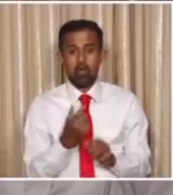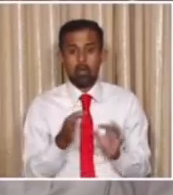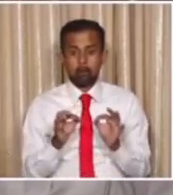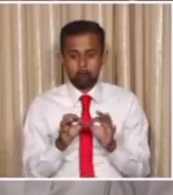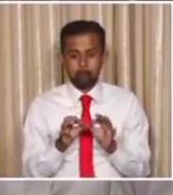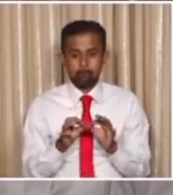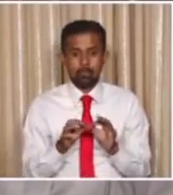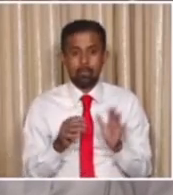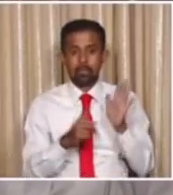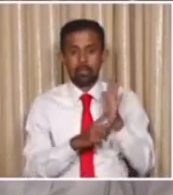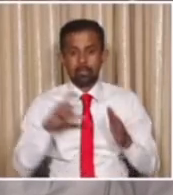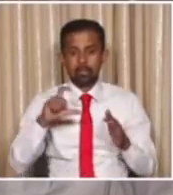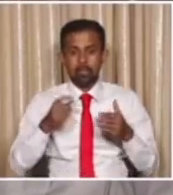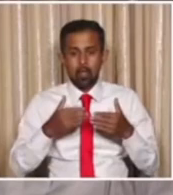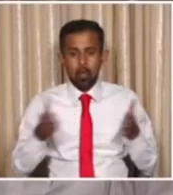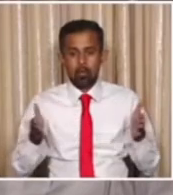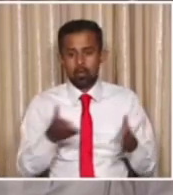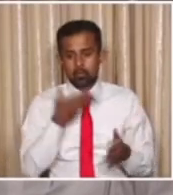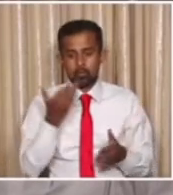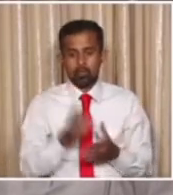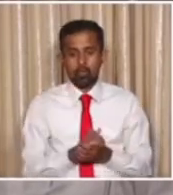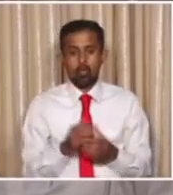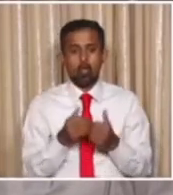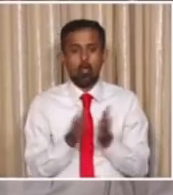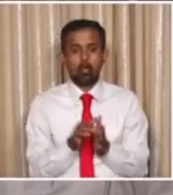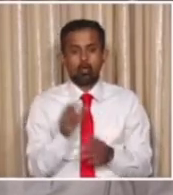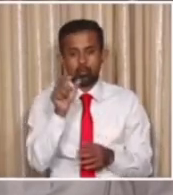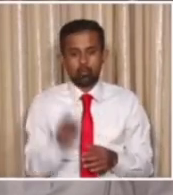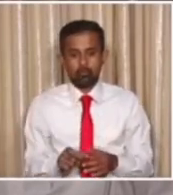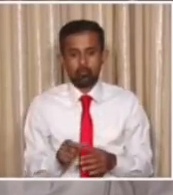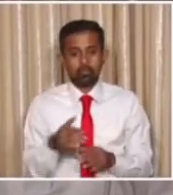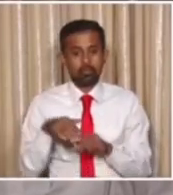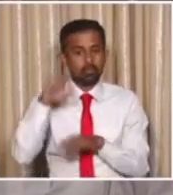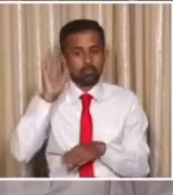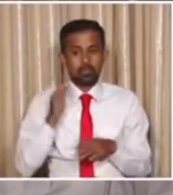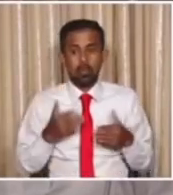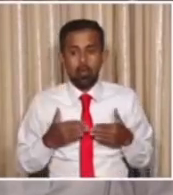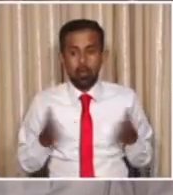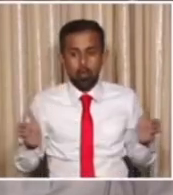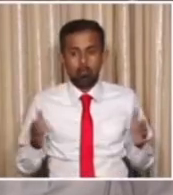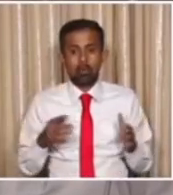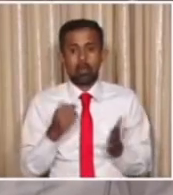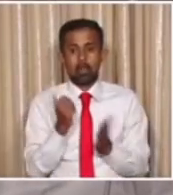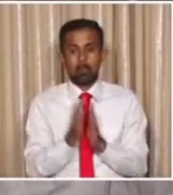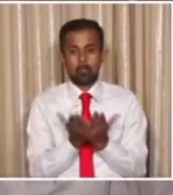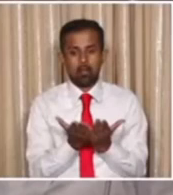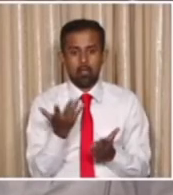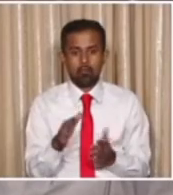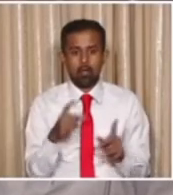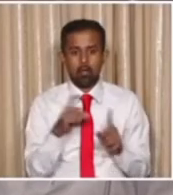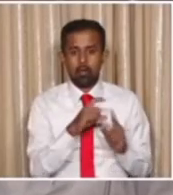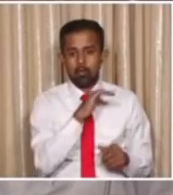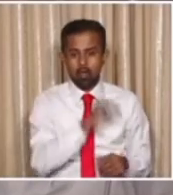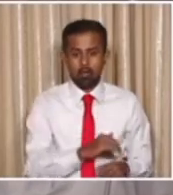දැන් අපිට LC එකක් ඕපන් කරන්න පුළුවන් බැංකුවල ඕනම කෙනෙකුට. ඉස්සර ඕපන් account ගි. ඈ ඩොලර් එක